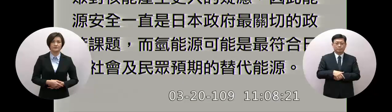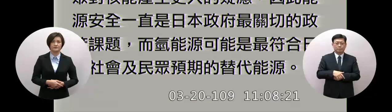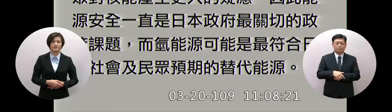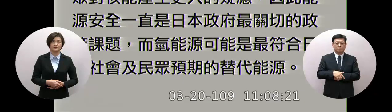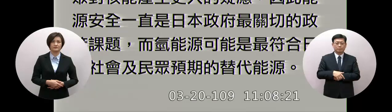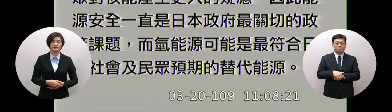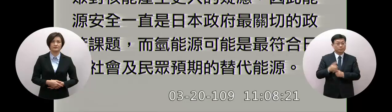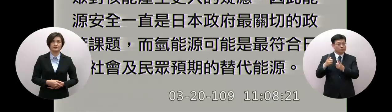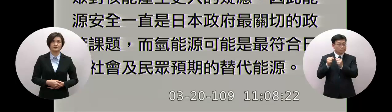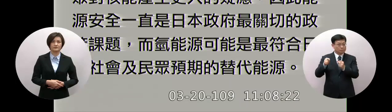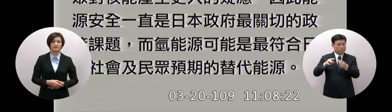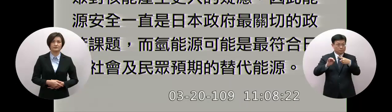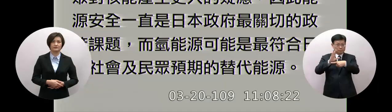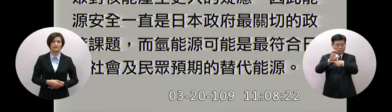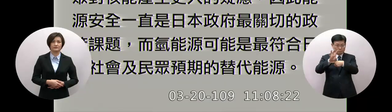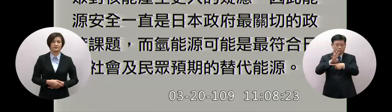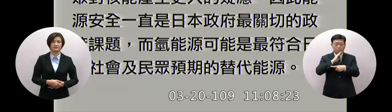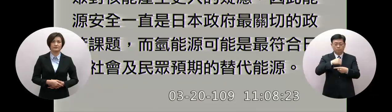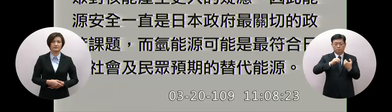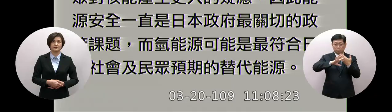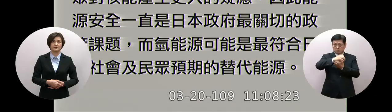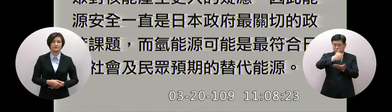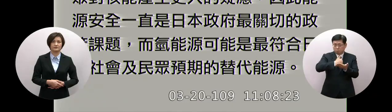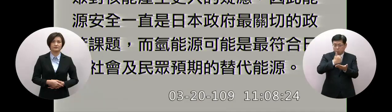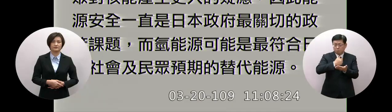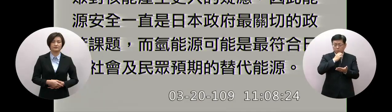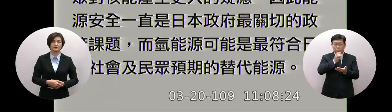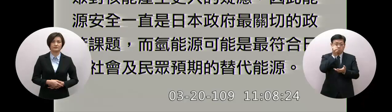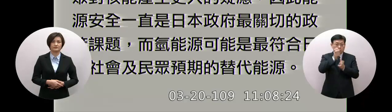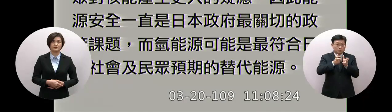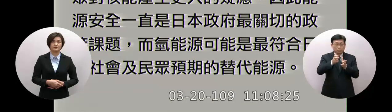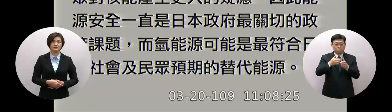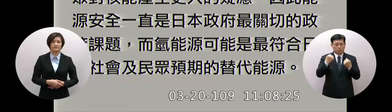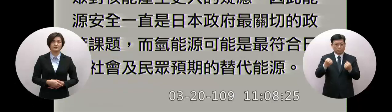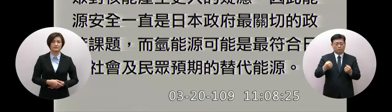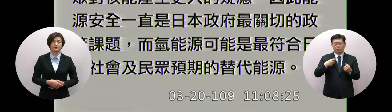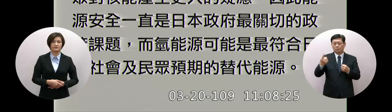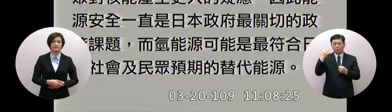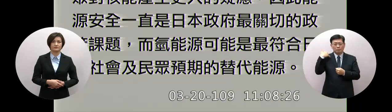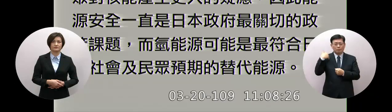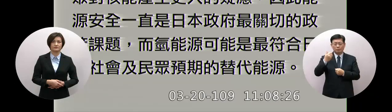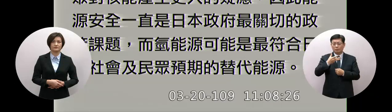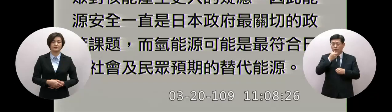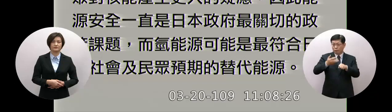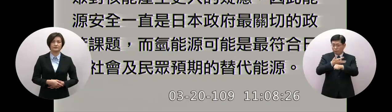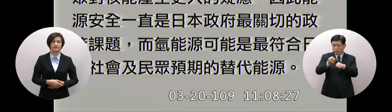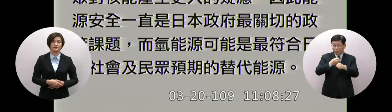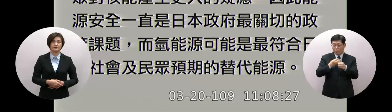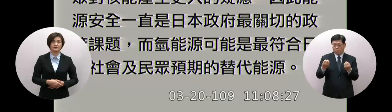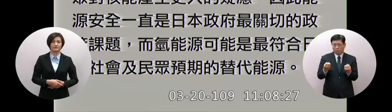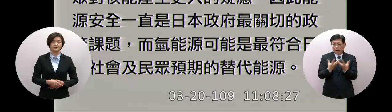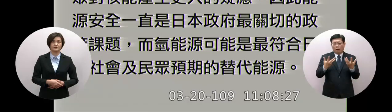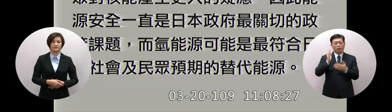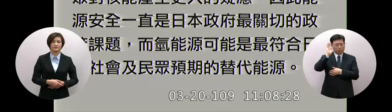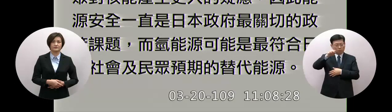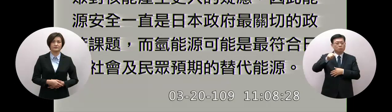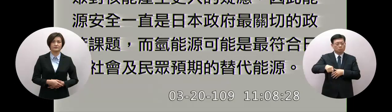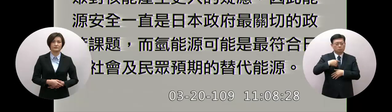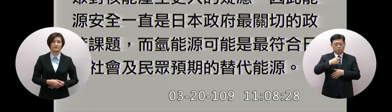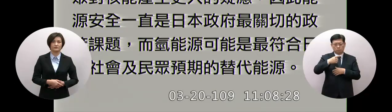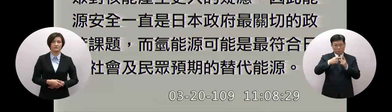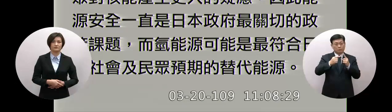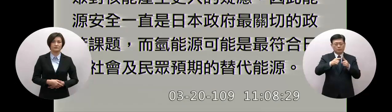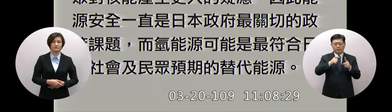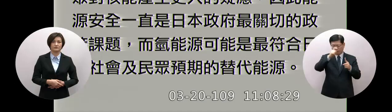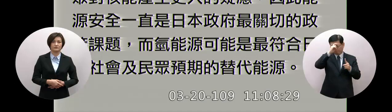日本呢，它94%依赖进口的化石燃料。那经过福岛的危机之后，日本人更期待能够有核